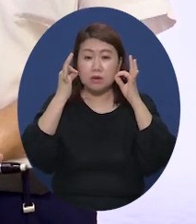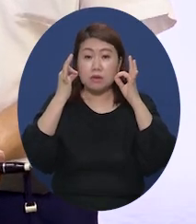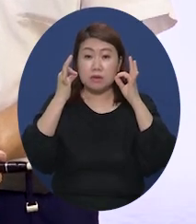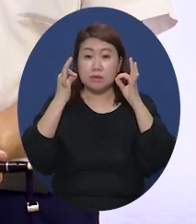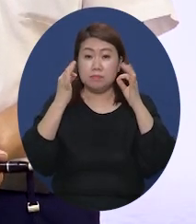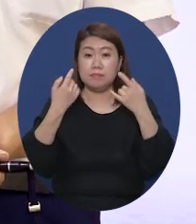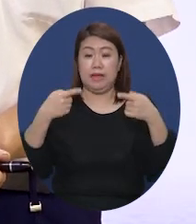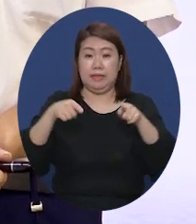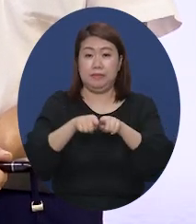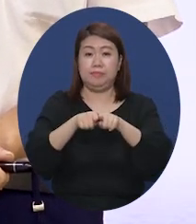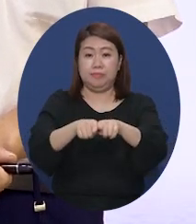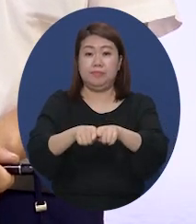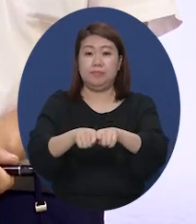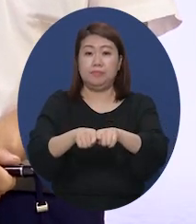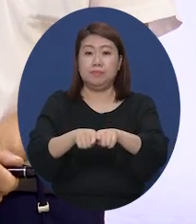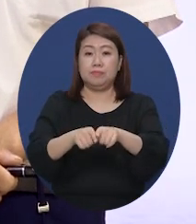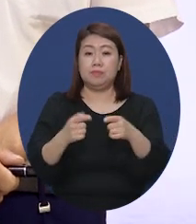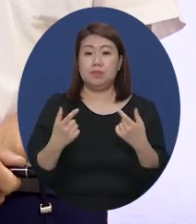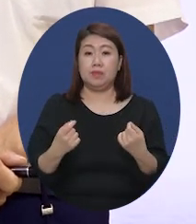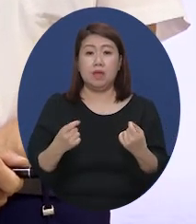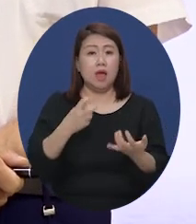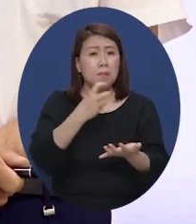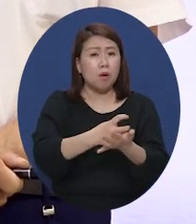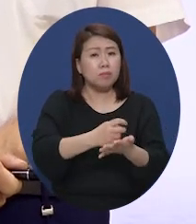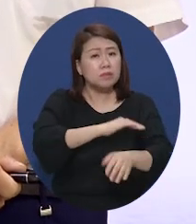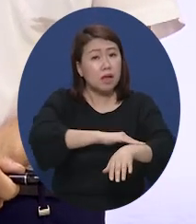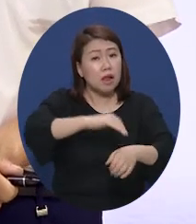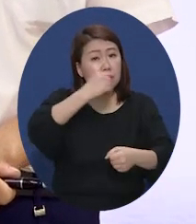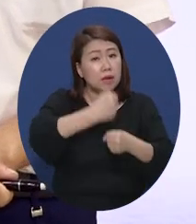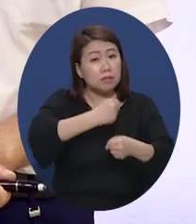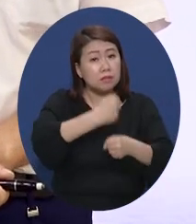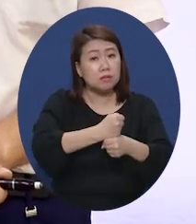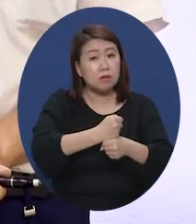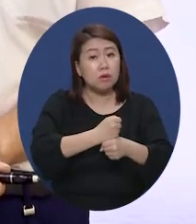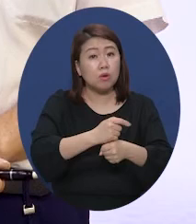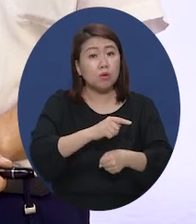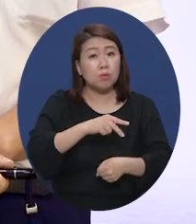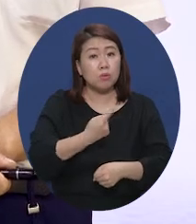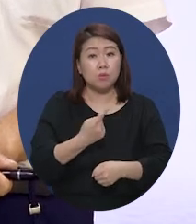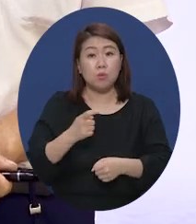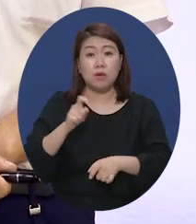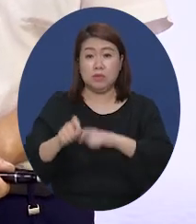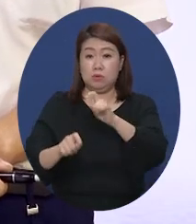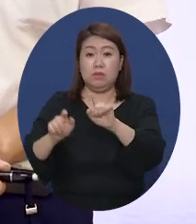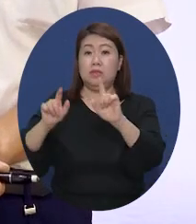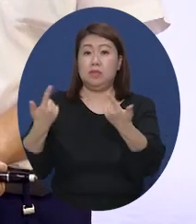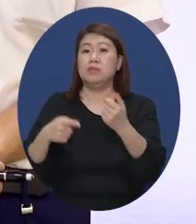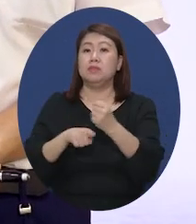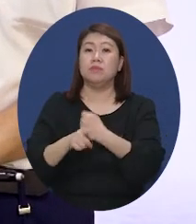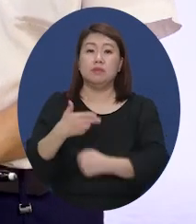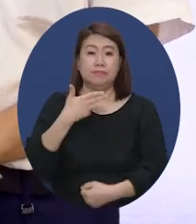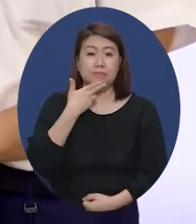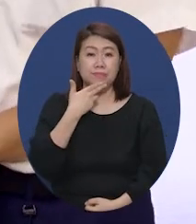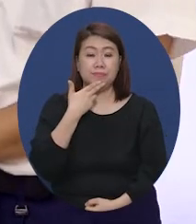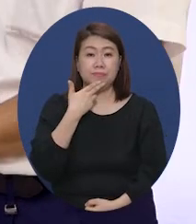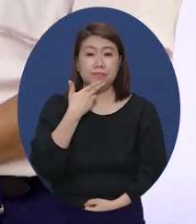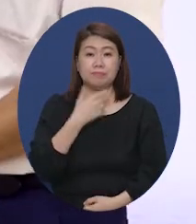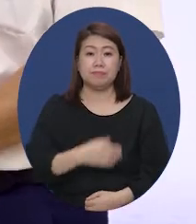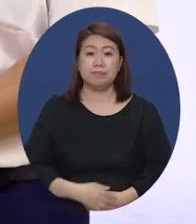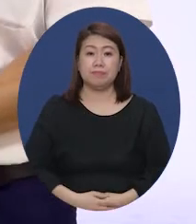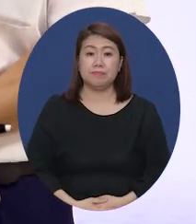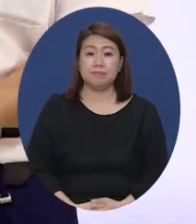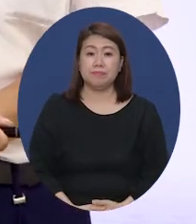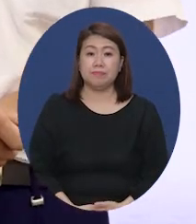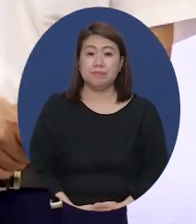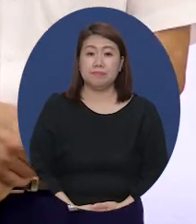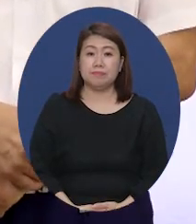또한 겸해져야 할 것입니다. 헌법을 아무리 잘 만들고 법을 아무리 잘 만들어 봐야 그걸 실행하지 않으면 아무 의미가 없죠. 그죠?